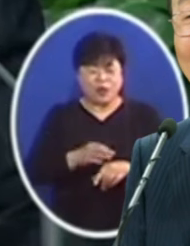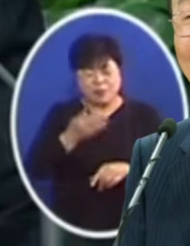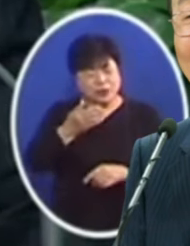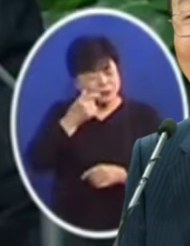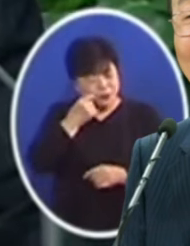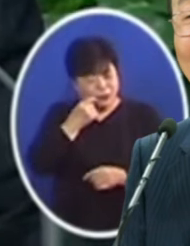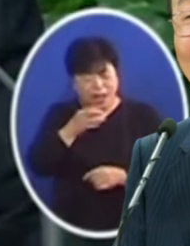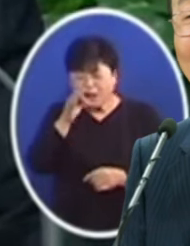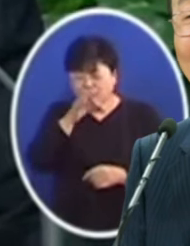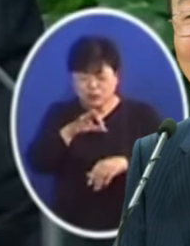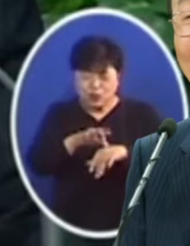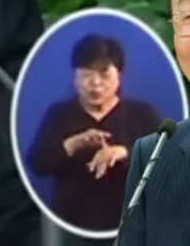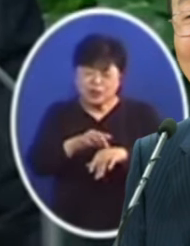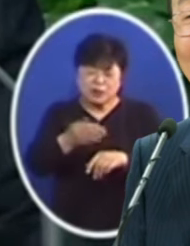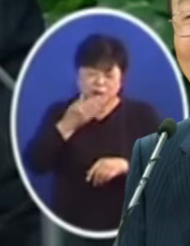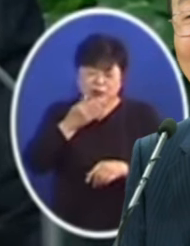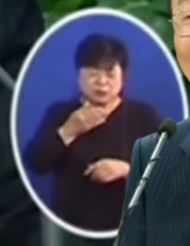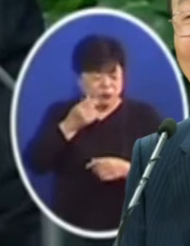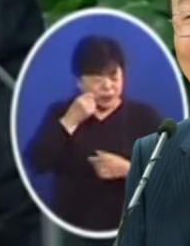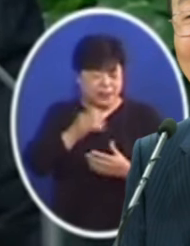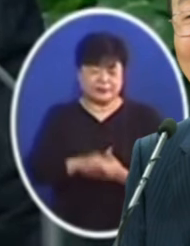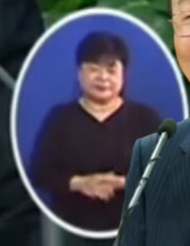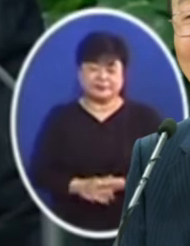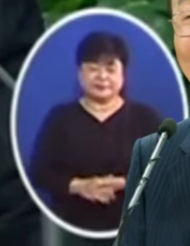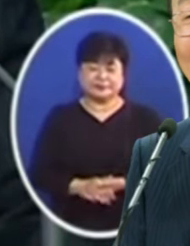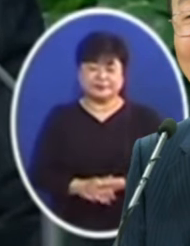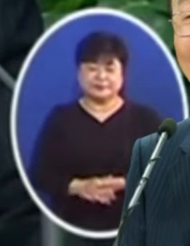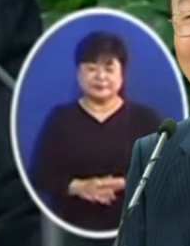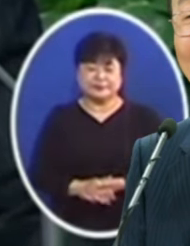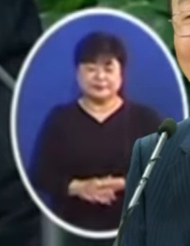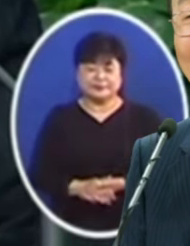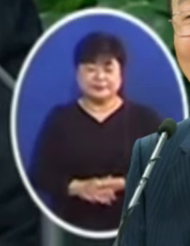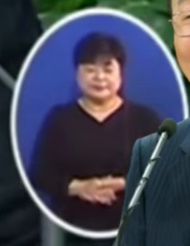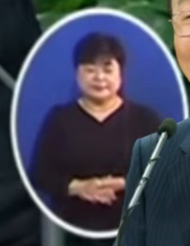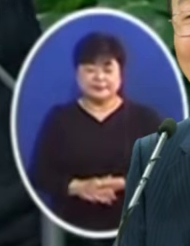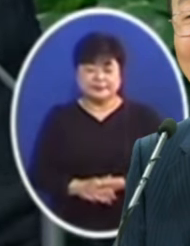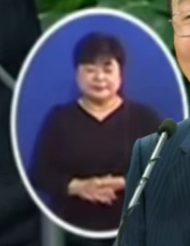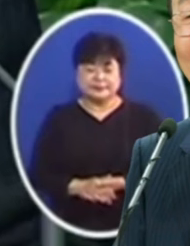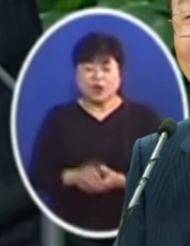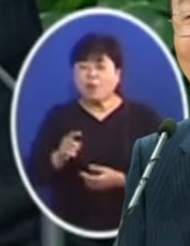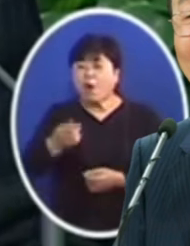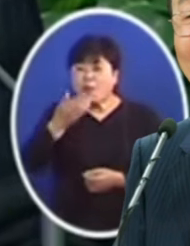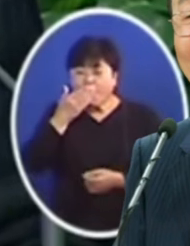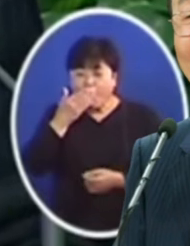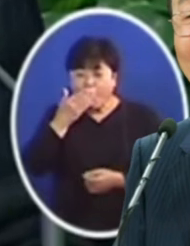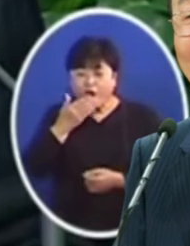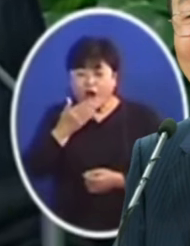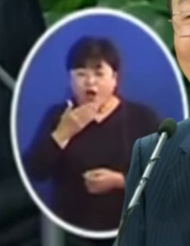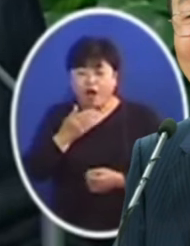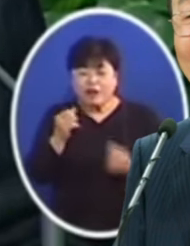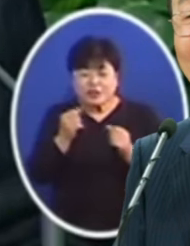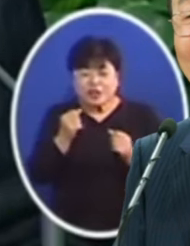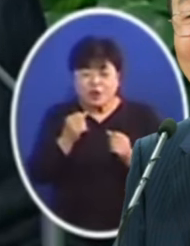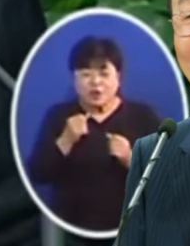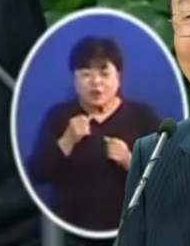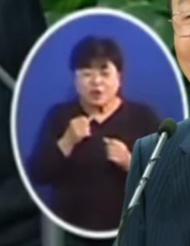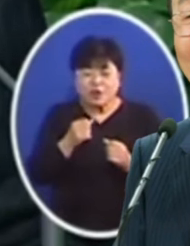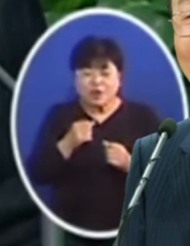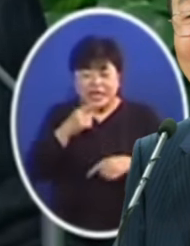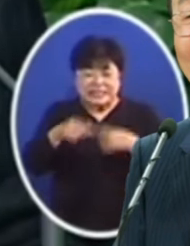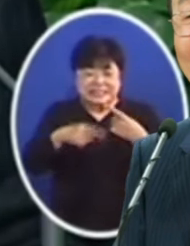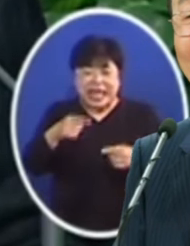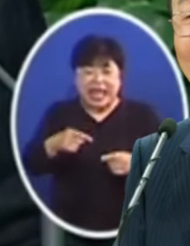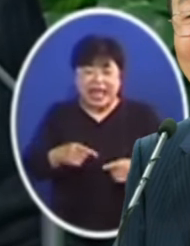소고기나 돼지고기는 절대로 먹을 수 있는 처지가 못 됩니다. 뭘 먹느냐? 겨울에 새를